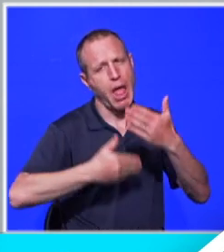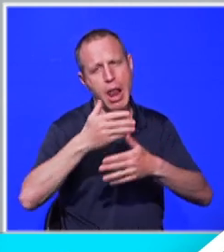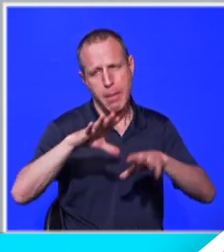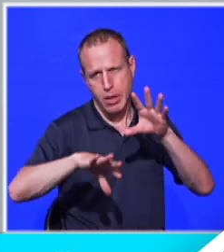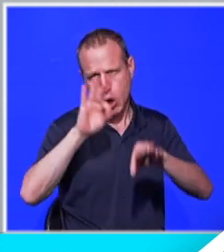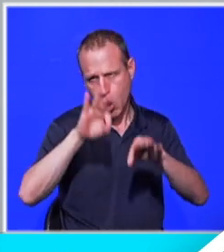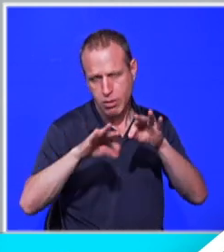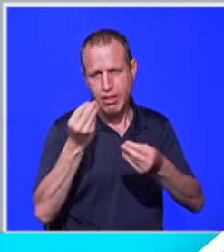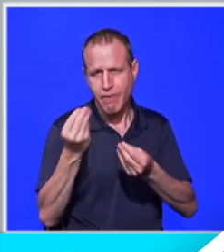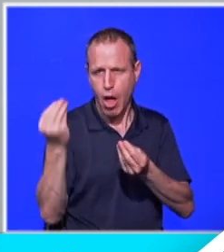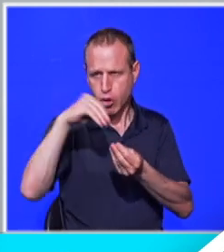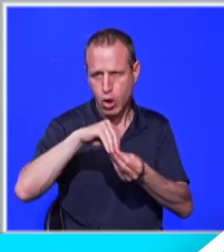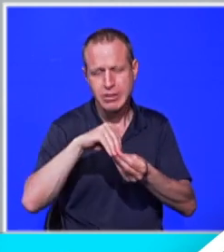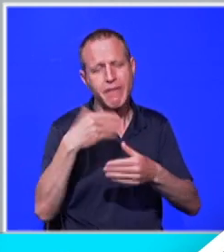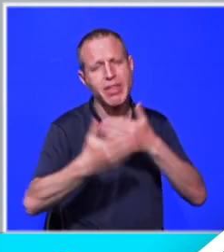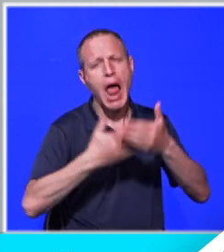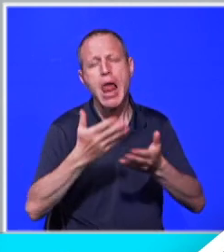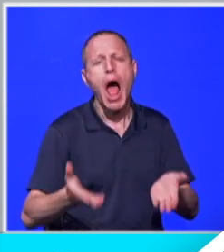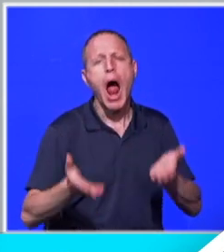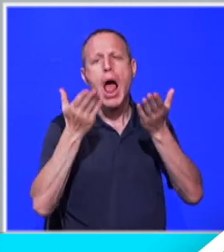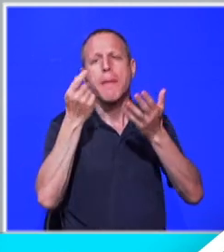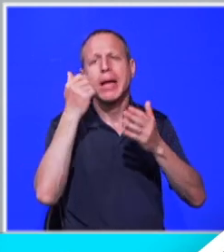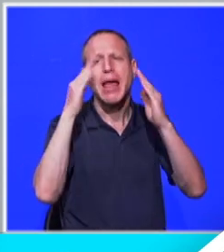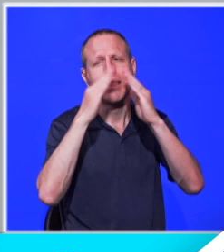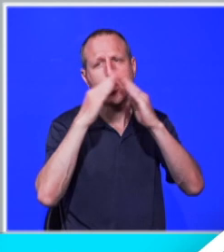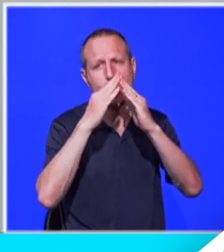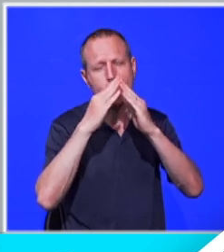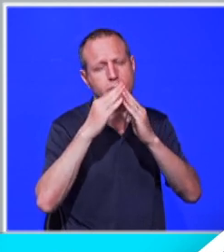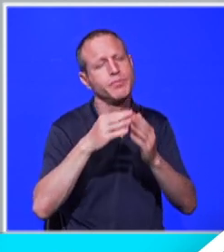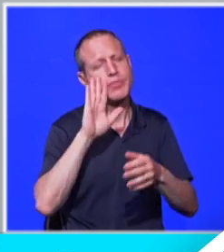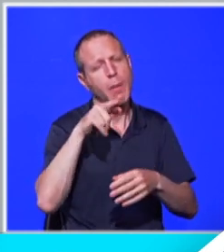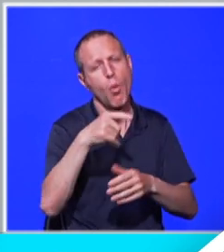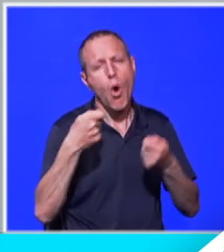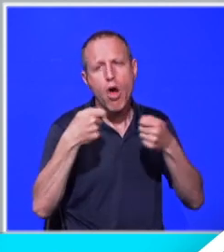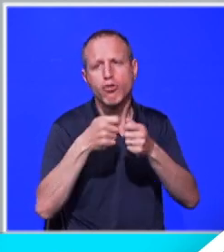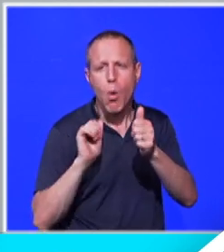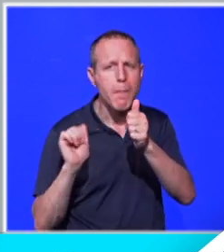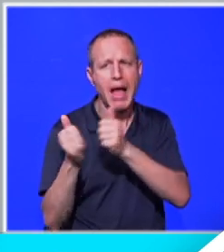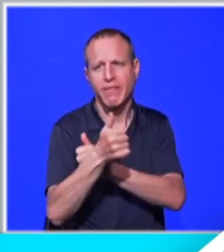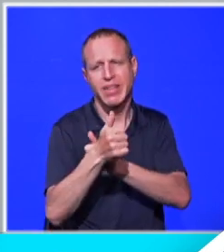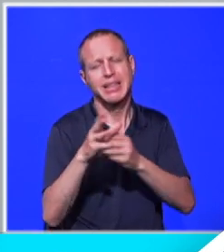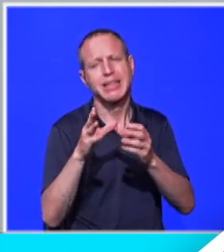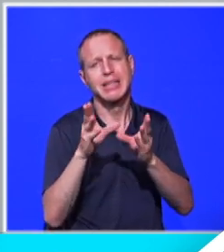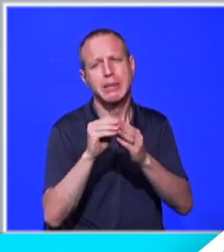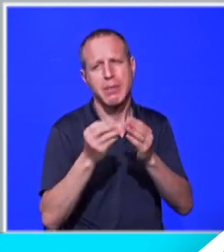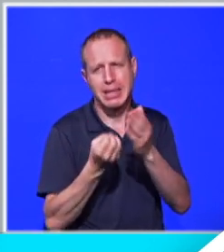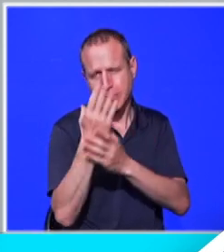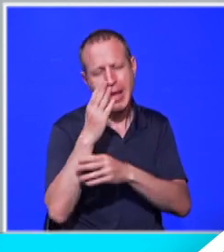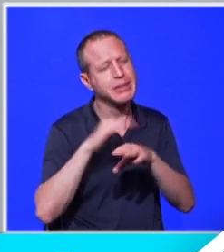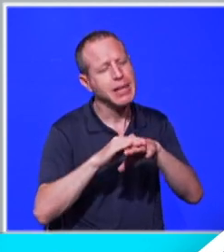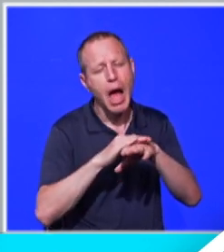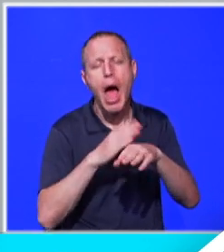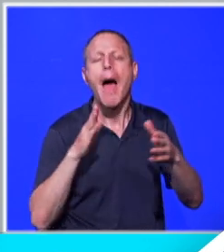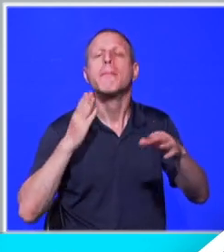זה כמובן תהליך עליית מחירי הדיור, שגם הוא קשור בעקיפין עם הצמיחה, סליחה, במישרין